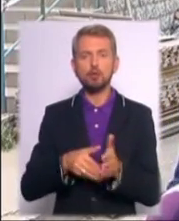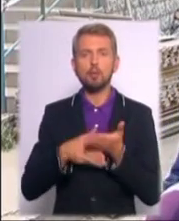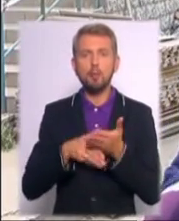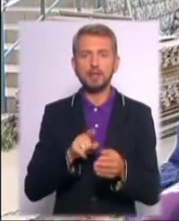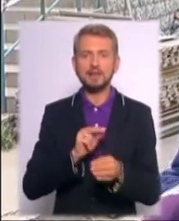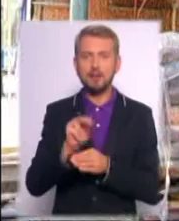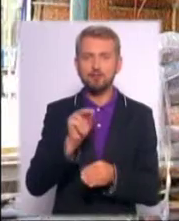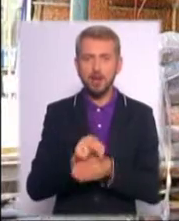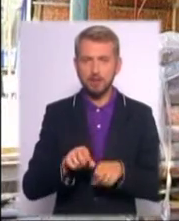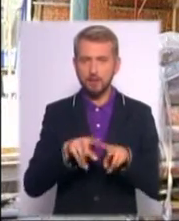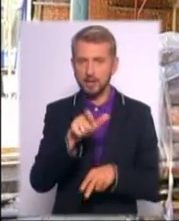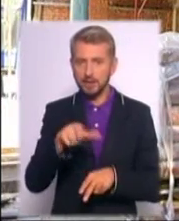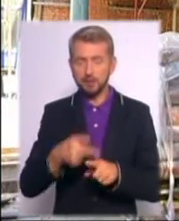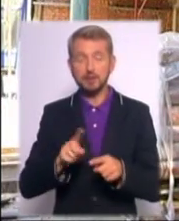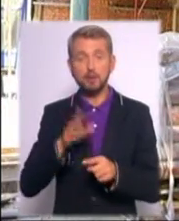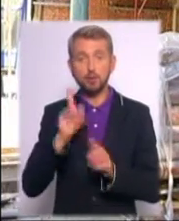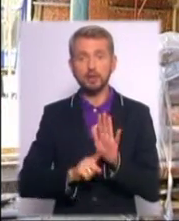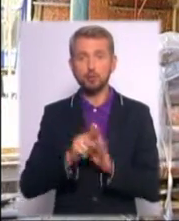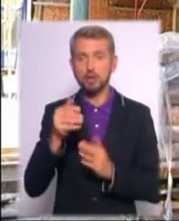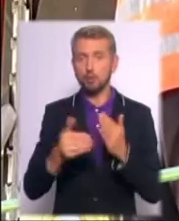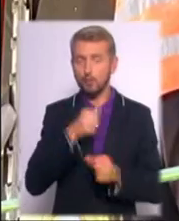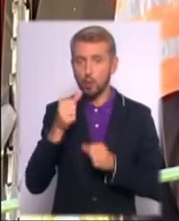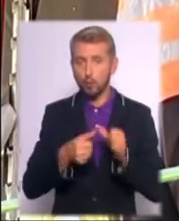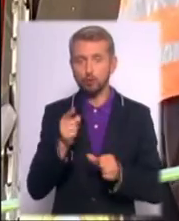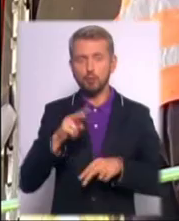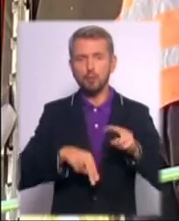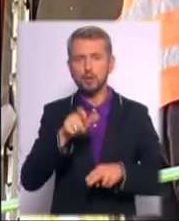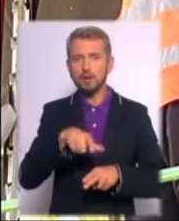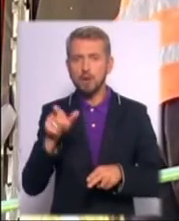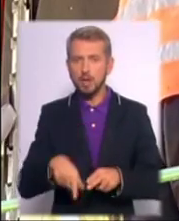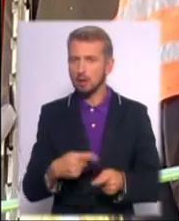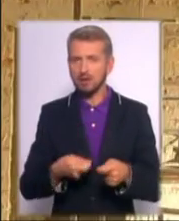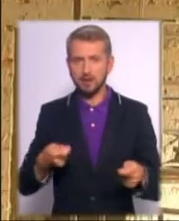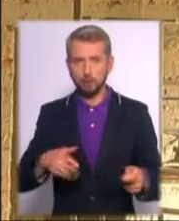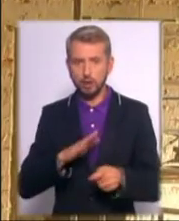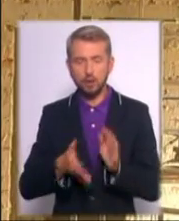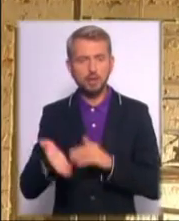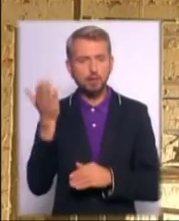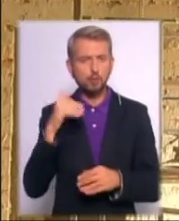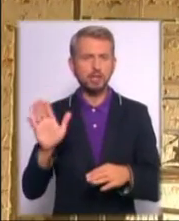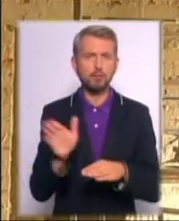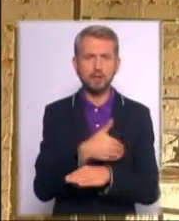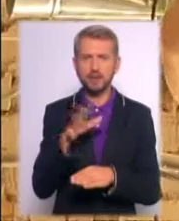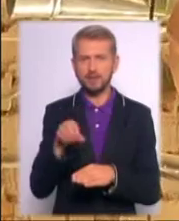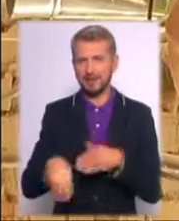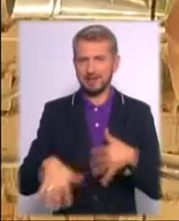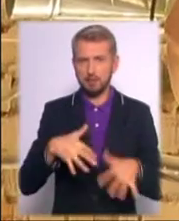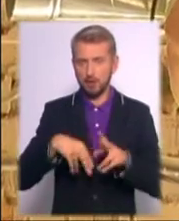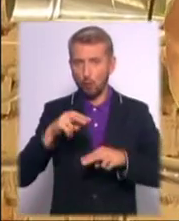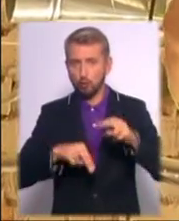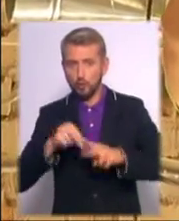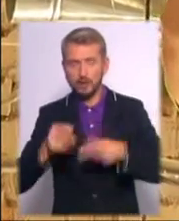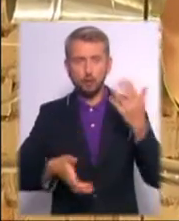навчанням відповідних фахівців. Це станеться вже з початку нового року, тому будівельники з роботами не зволікають. Давно демонтувавши усі хиткі конструкції, розібравши